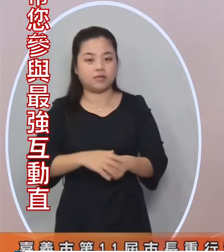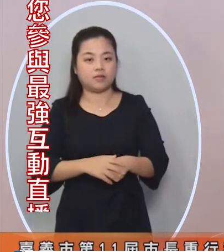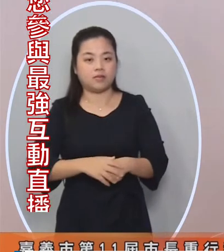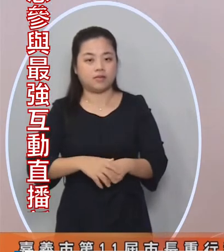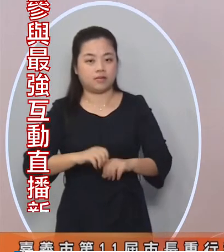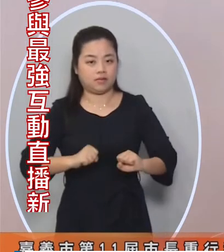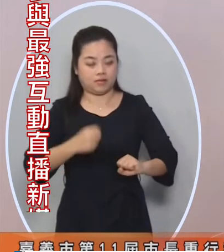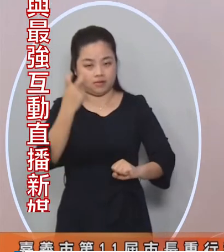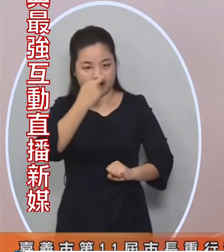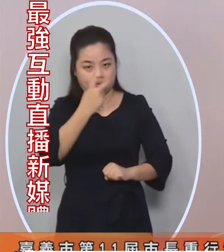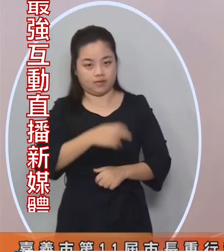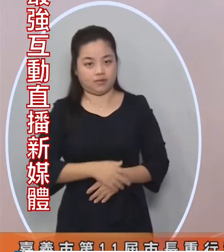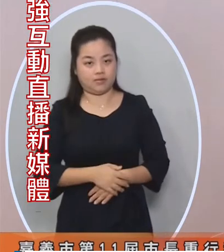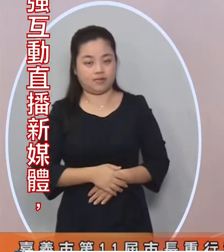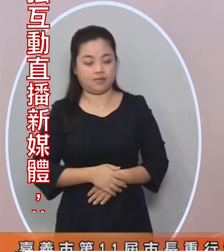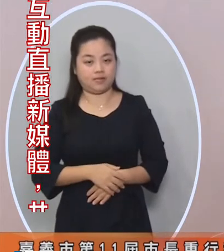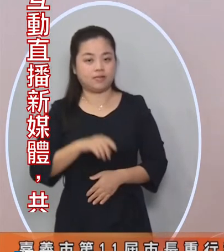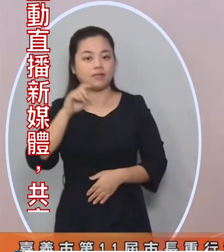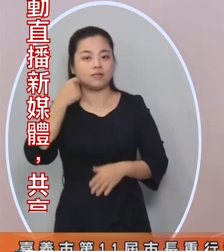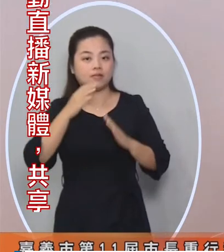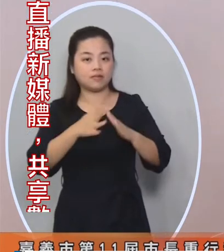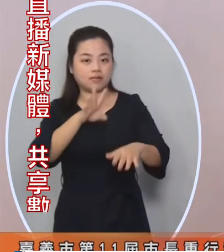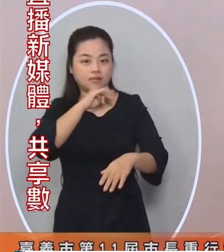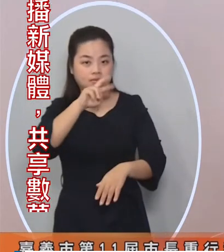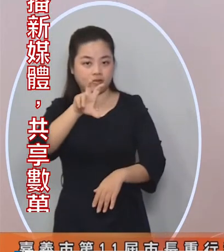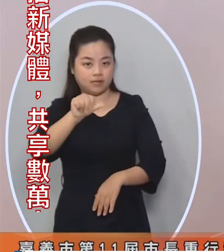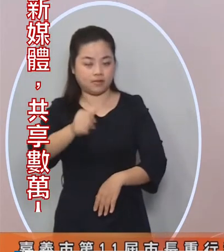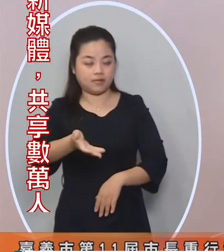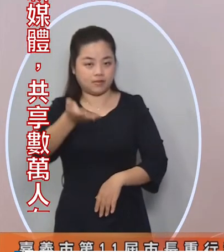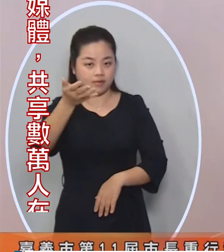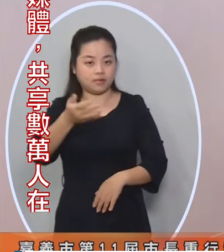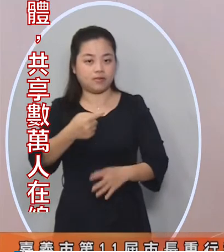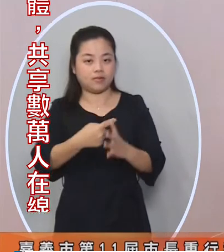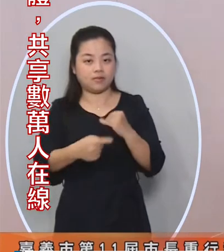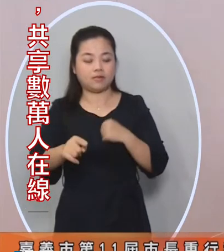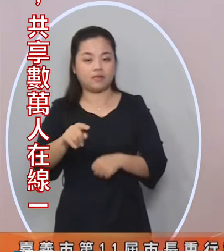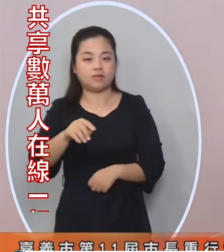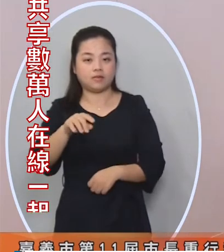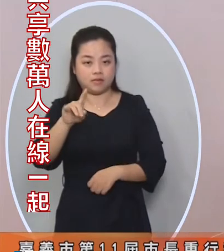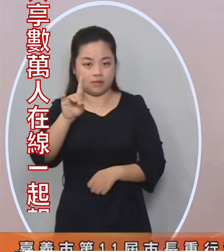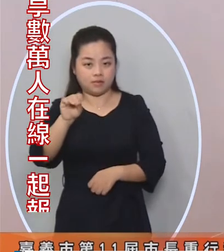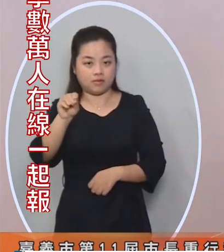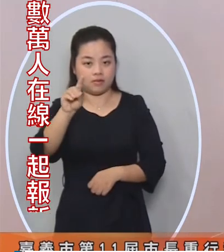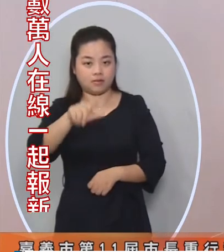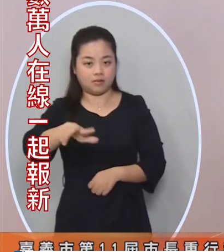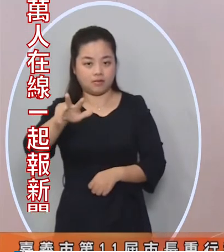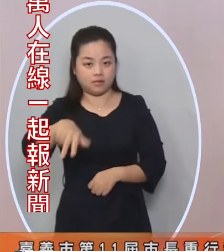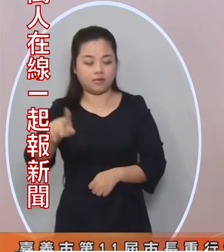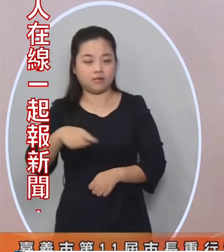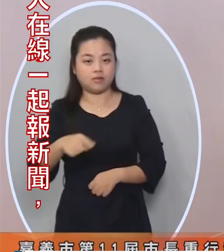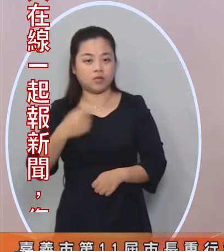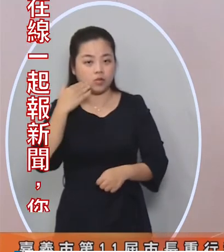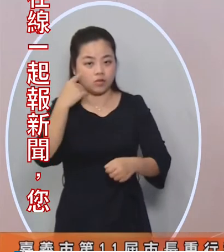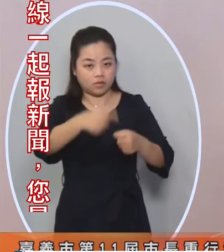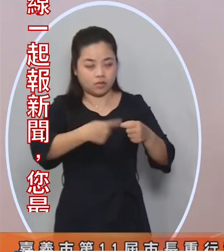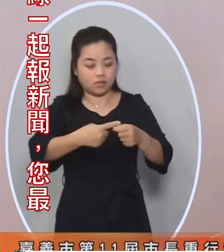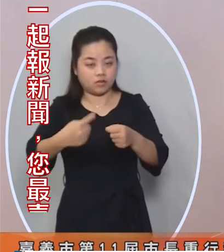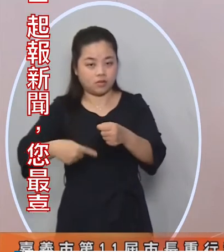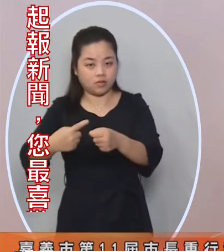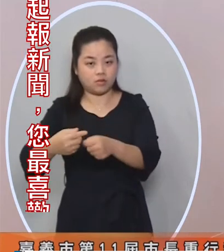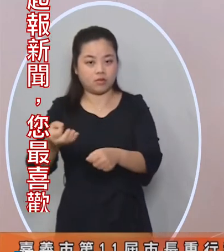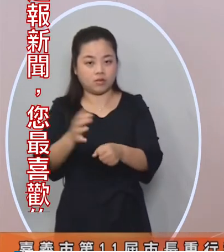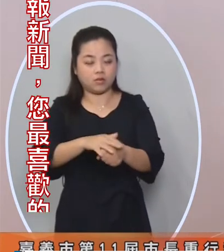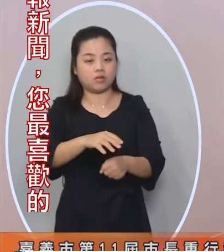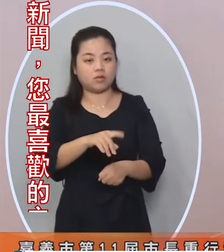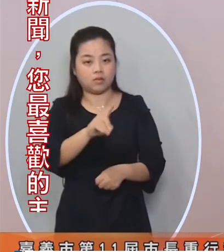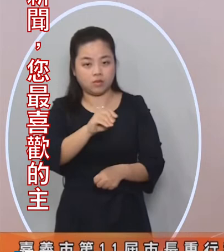这个部分啊，其实嘉义市75岁以上的老人总共有17,000人，如果每年补助10,000元，计算起